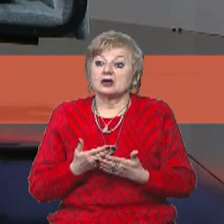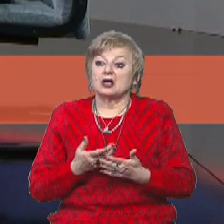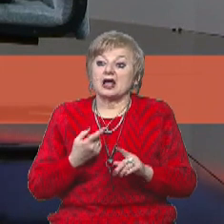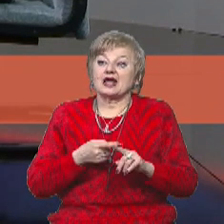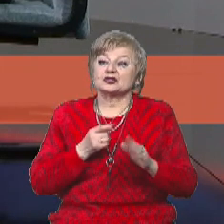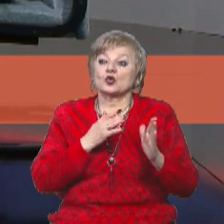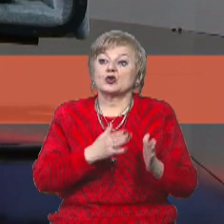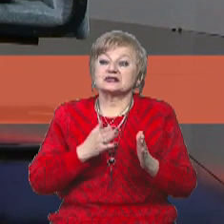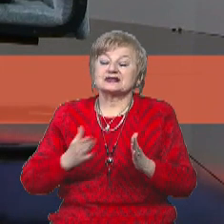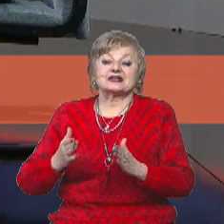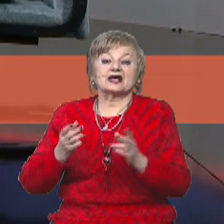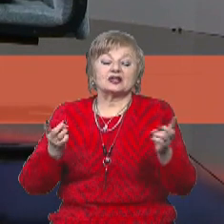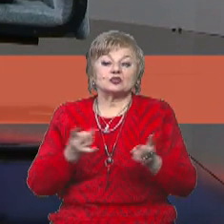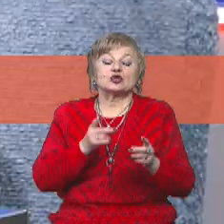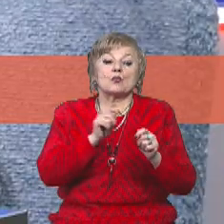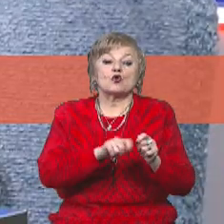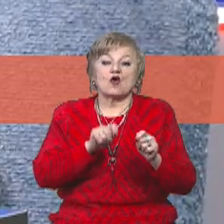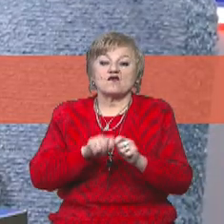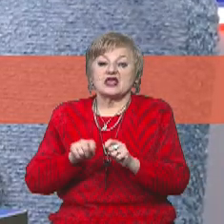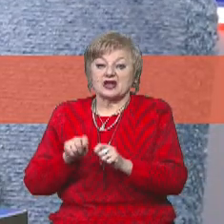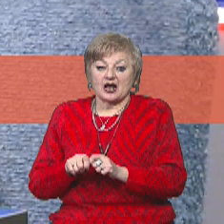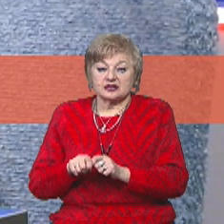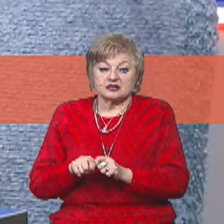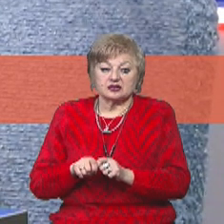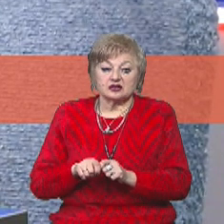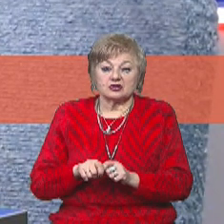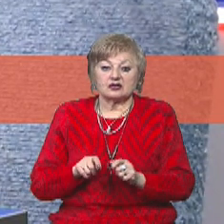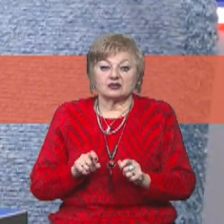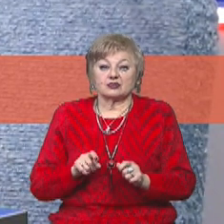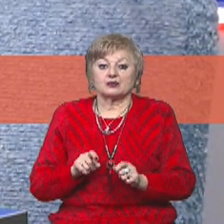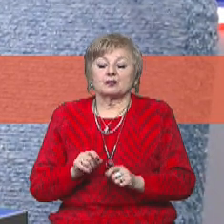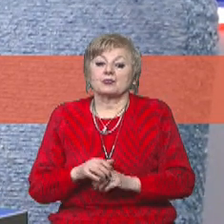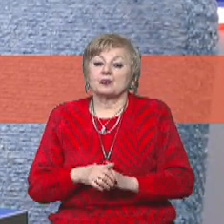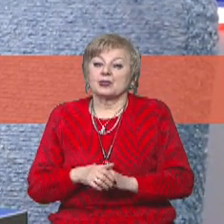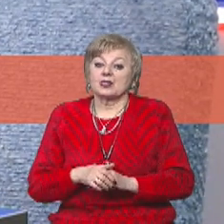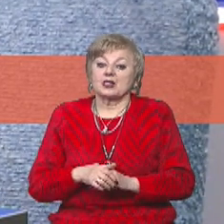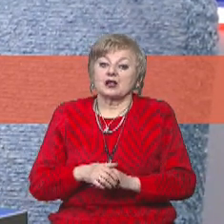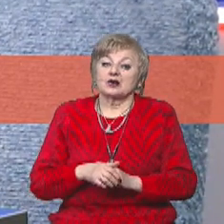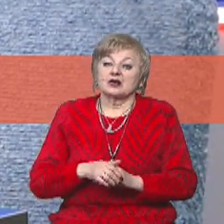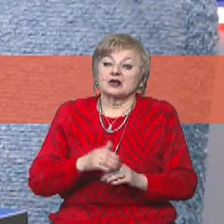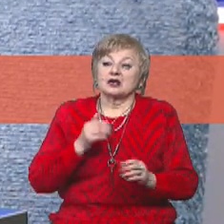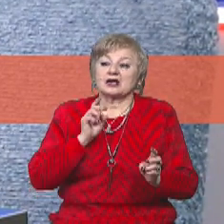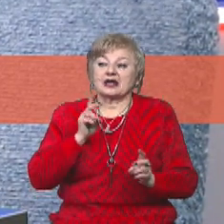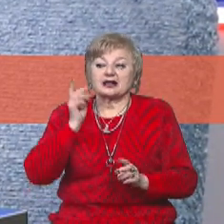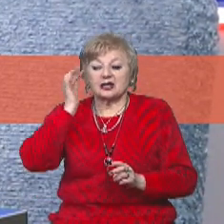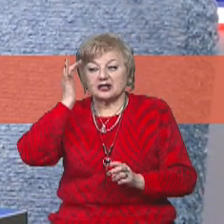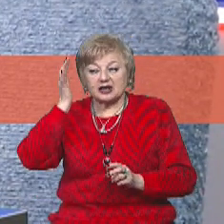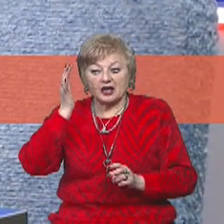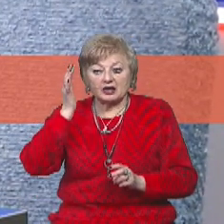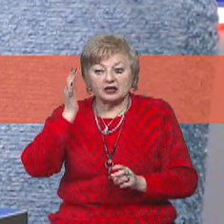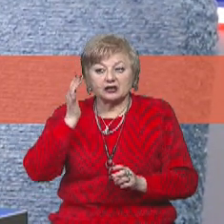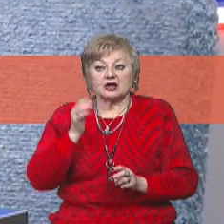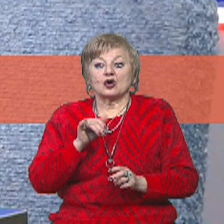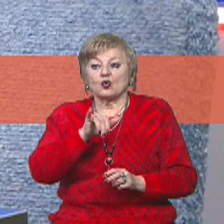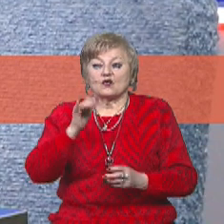система моніторинга, бо сповіщати треба про те, що проаналізовано. Ви з цією ідеєю, ну, це не просто ідея, у вас